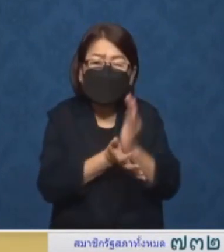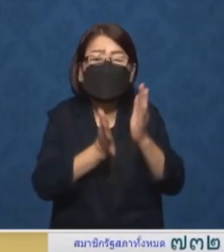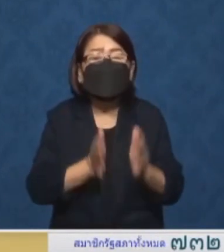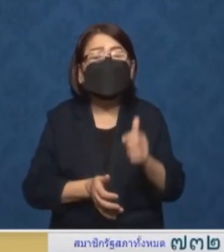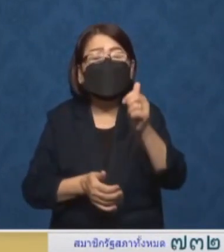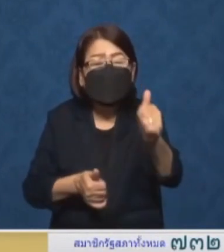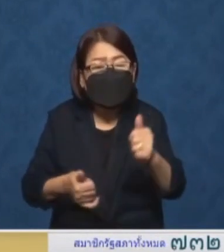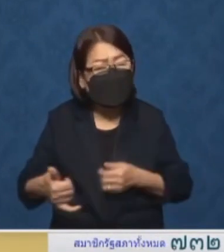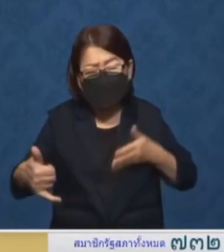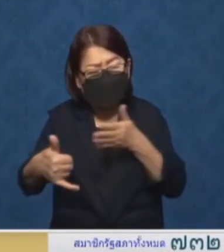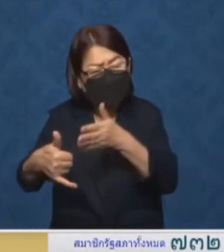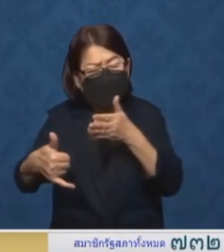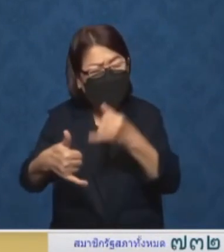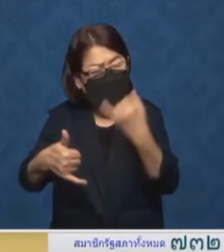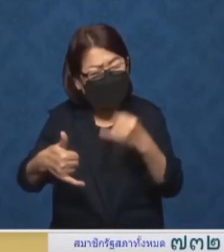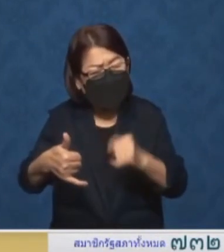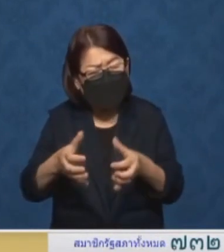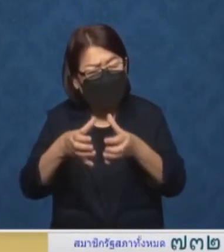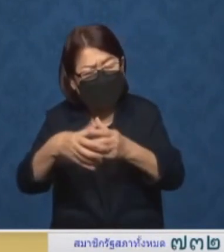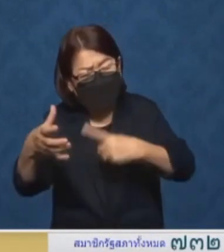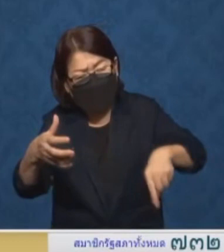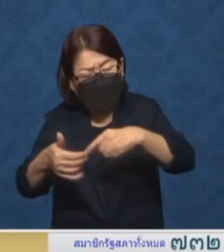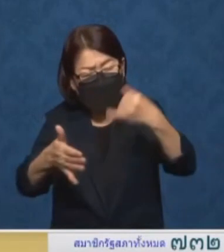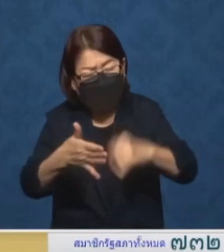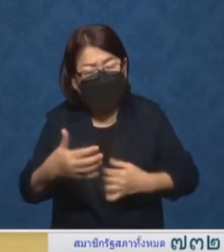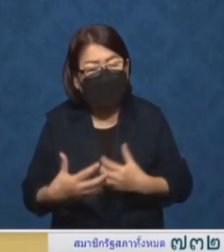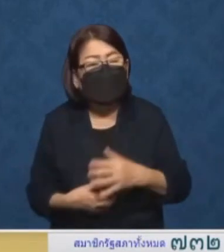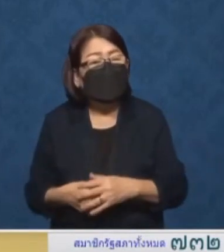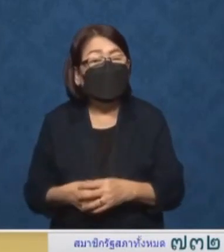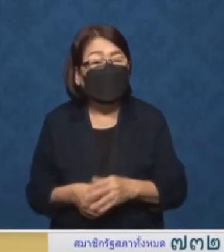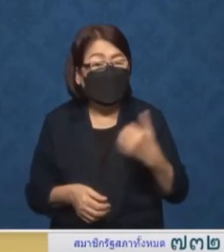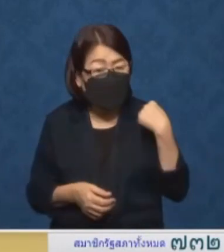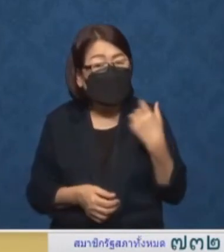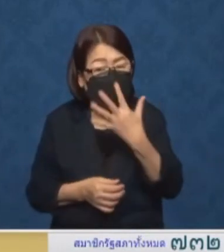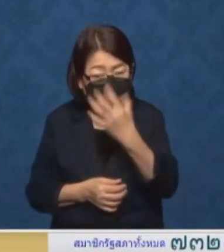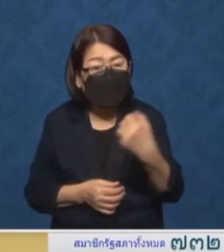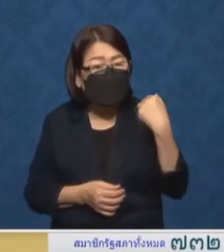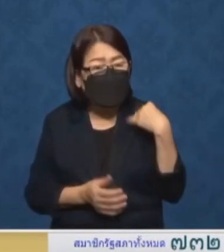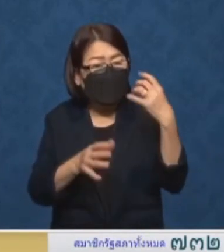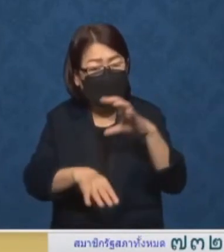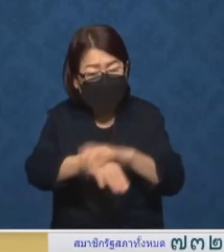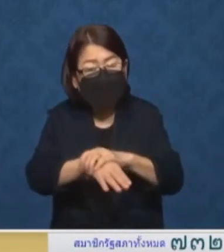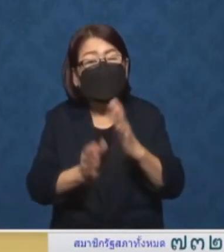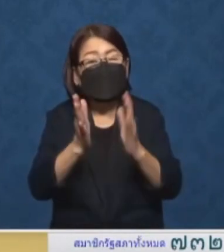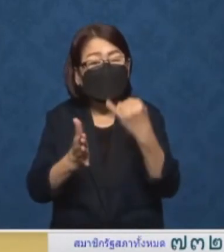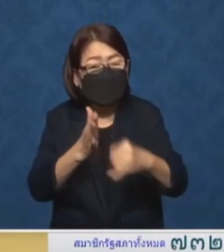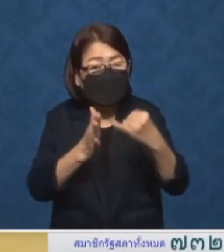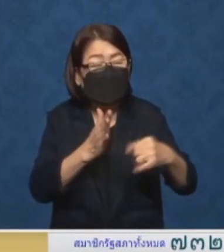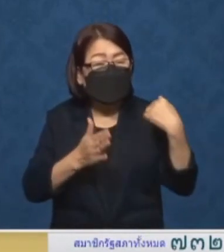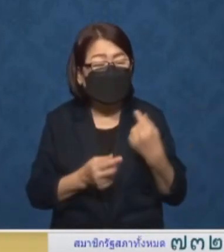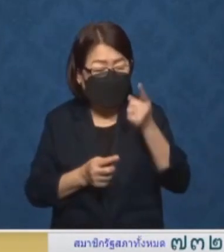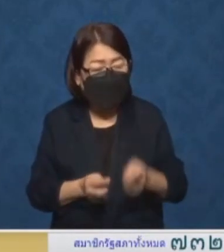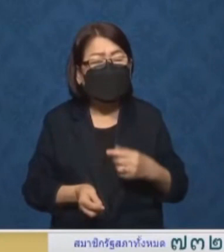ายใครไม่อยากใส่กระบวนการผู้เสียหายผมเห็นด้วยนะเรื่องยาเสพติดเสียหายมากผมอยากให้มันหมดไปจากประเทศไทย